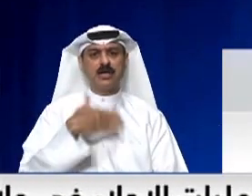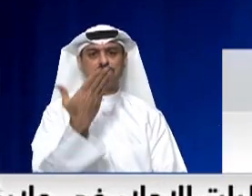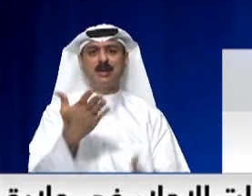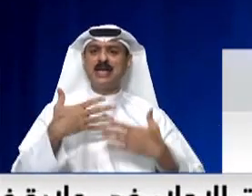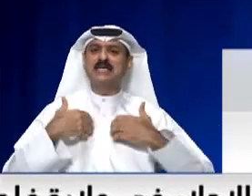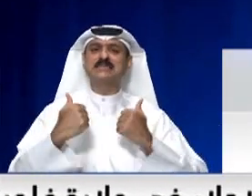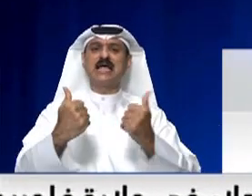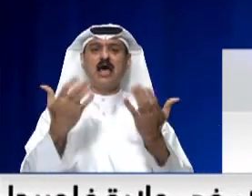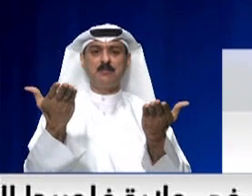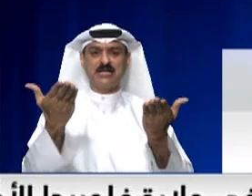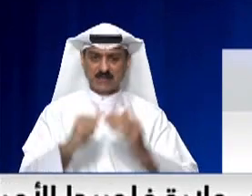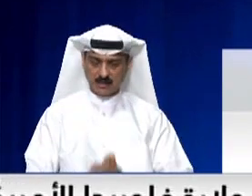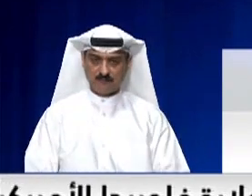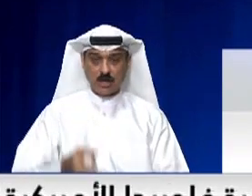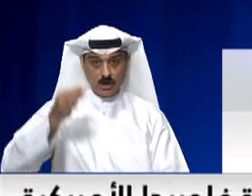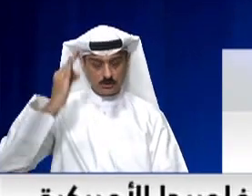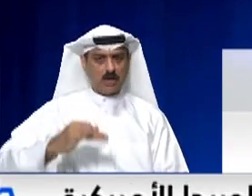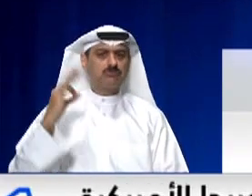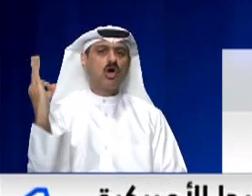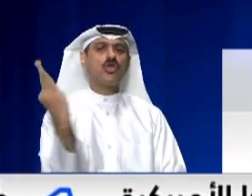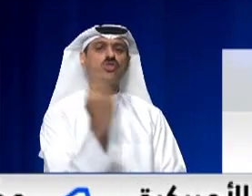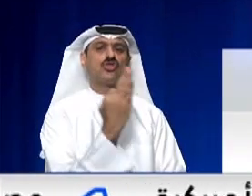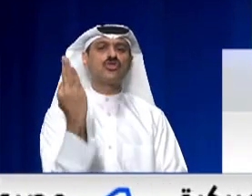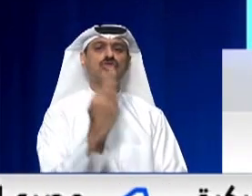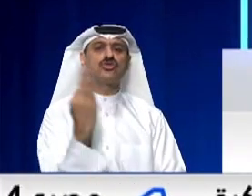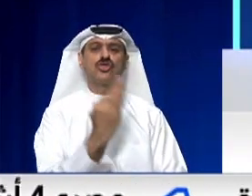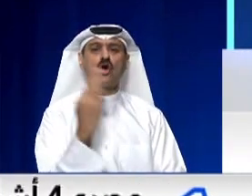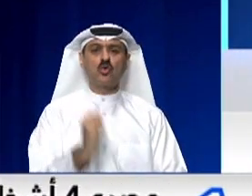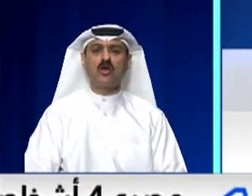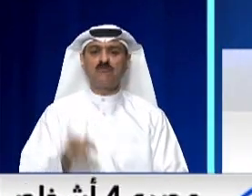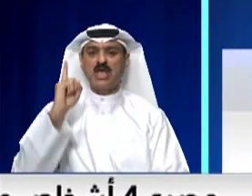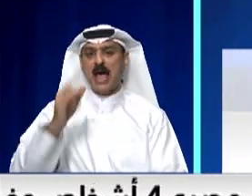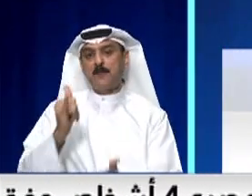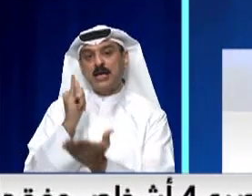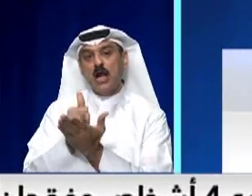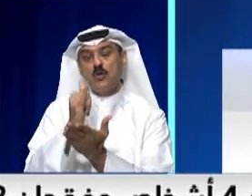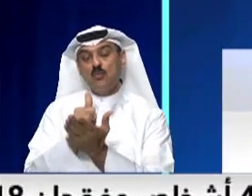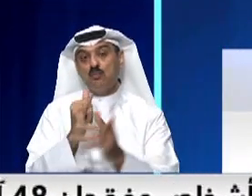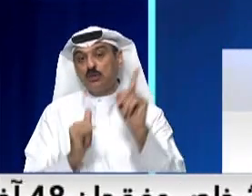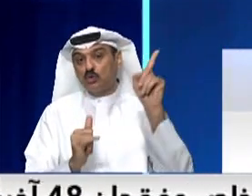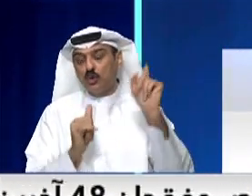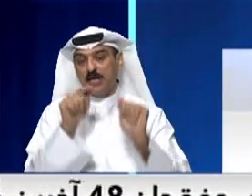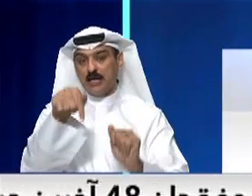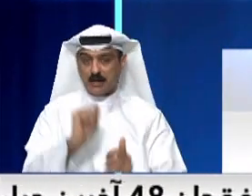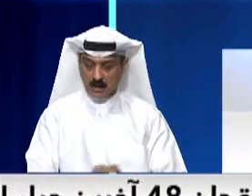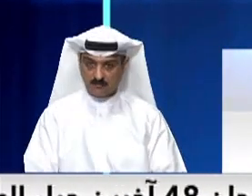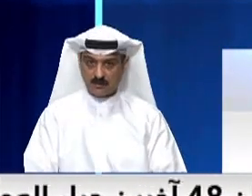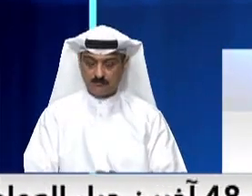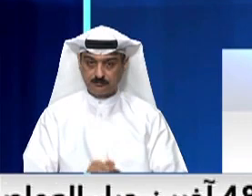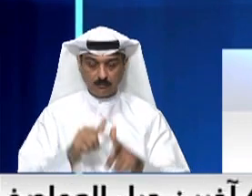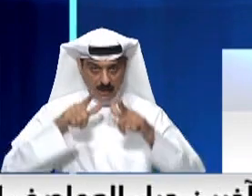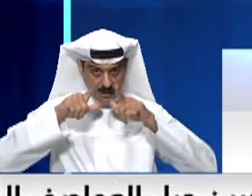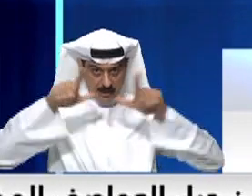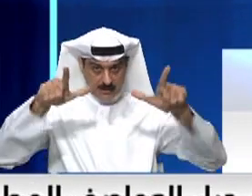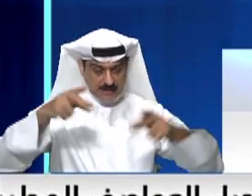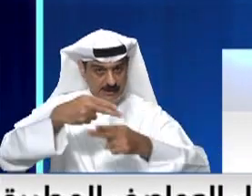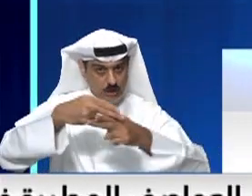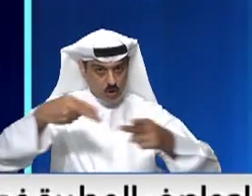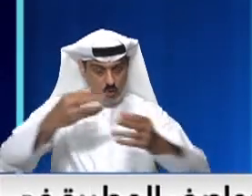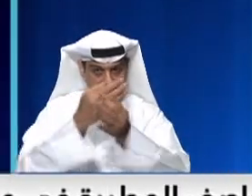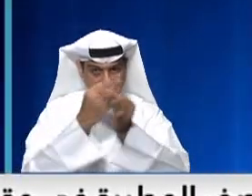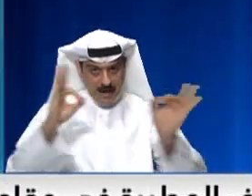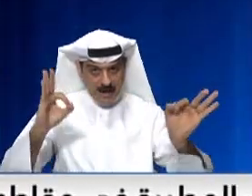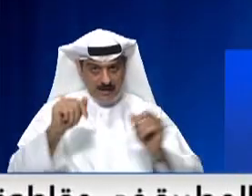السلامة، فإنها تؤكد على ضرورة اتباع التوجيهات الصادرة عن السلطات المحلية، داعية المواطنين الكرام